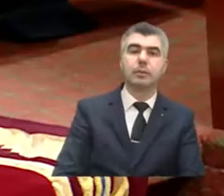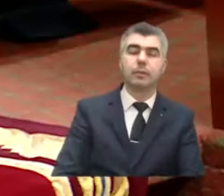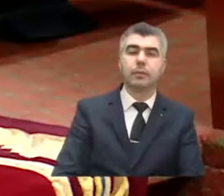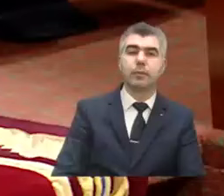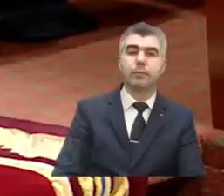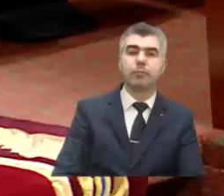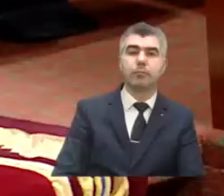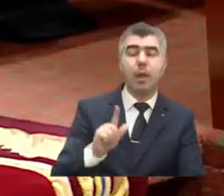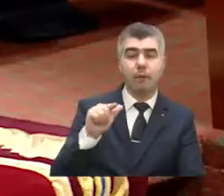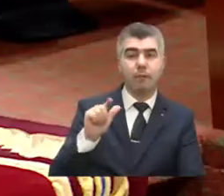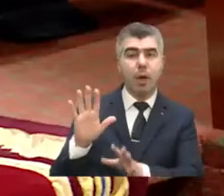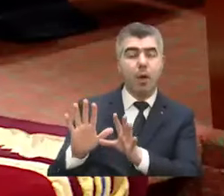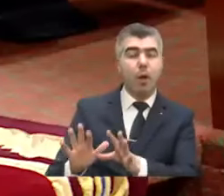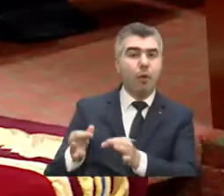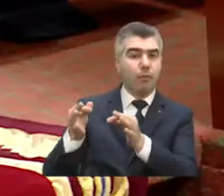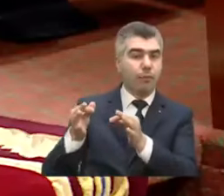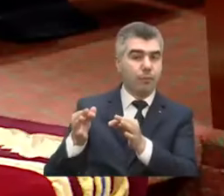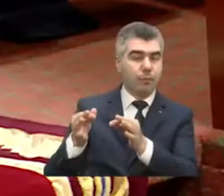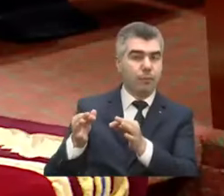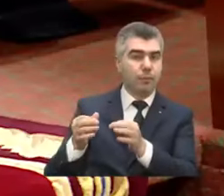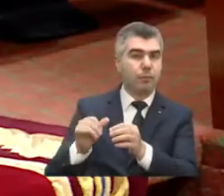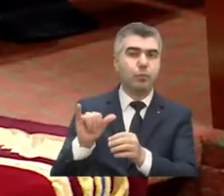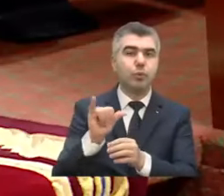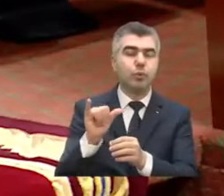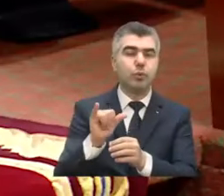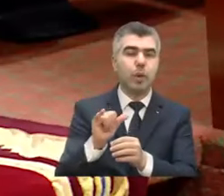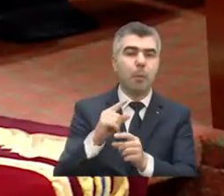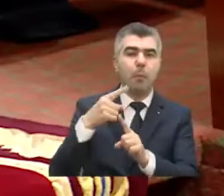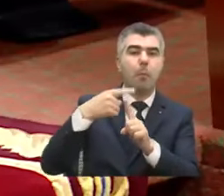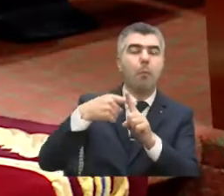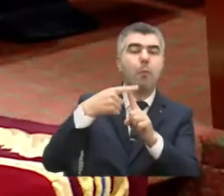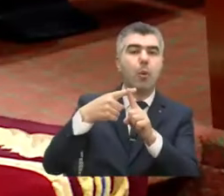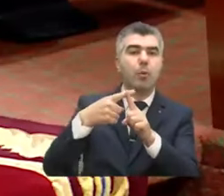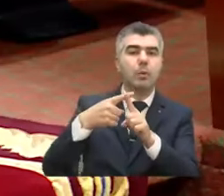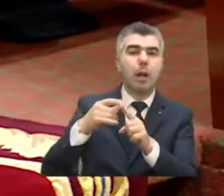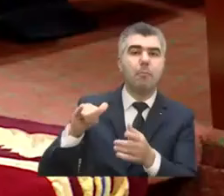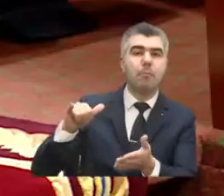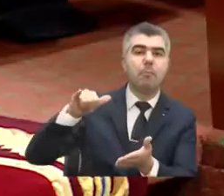تهدف هذه الخطة إلى الرفع من الطاقة الاستيعابية للمطارات